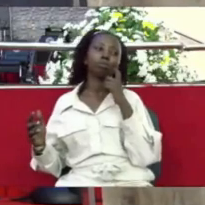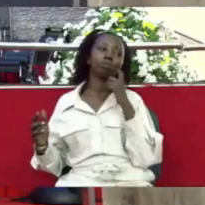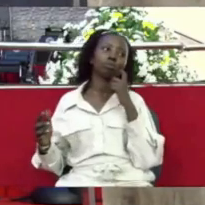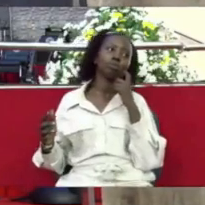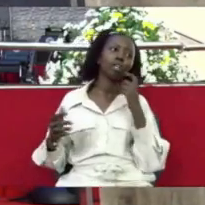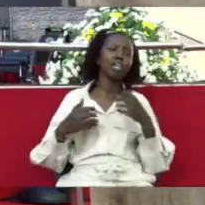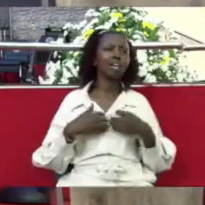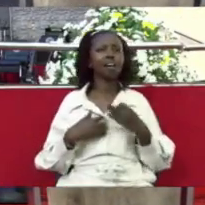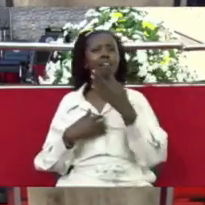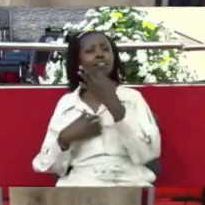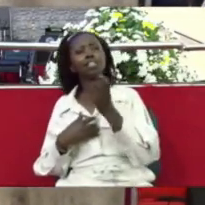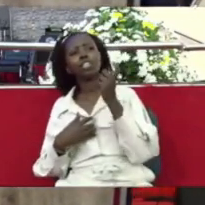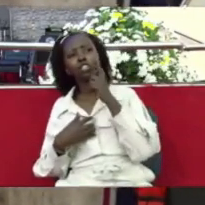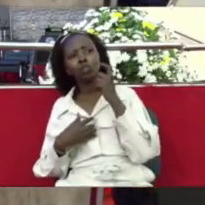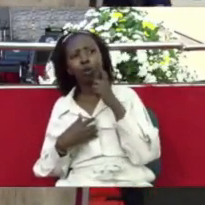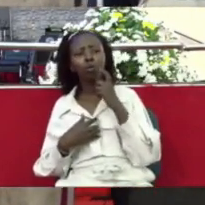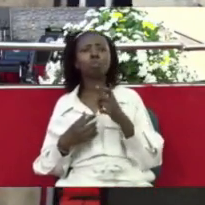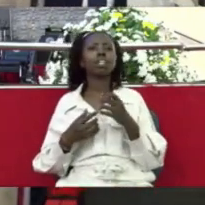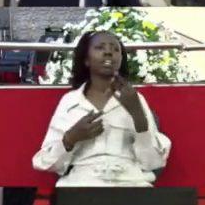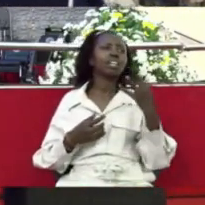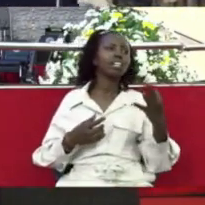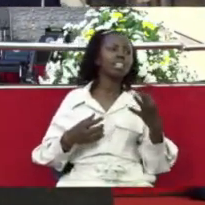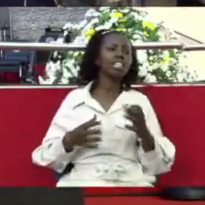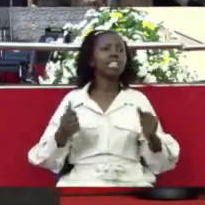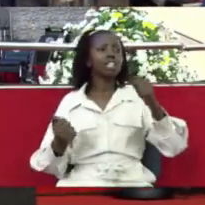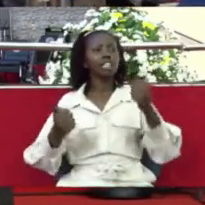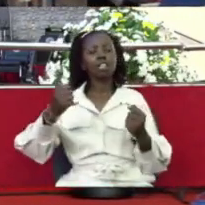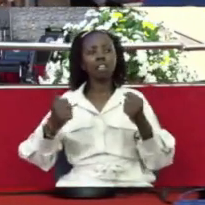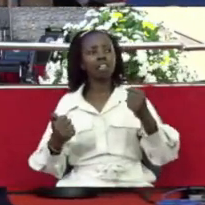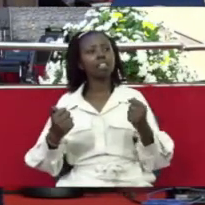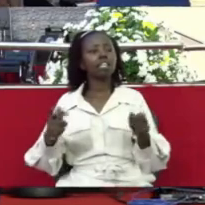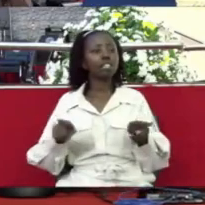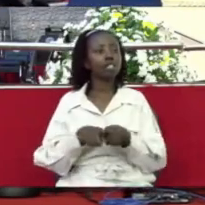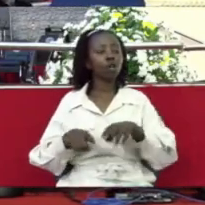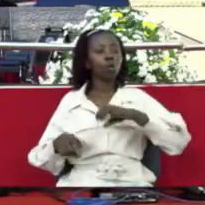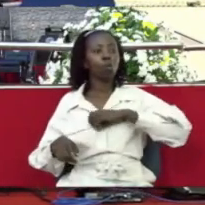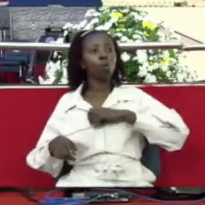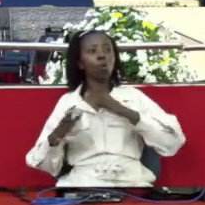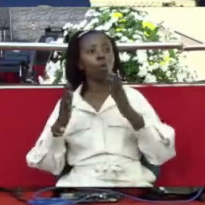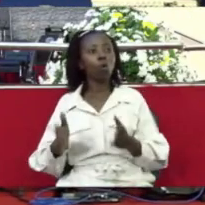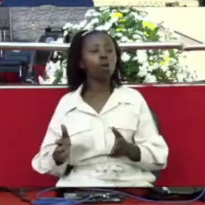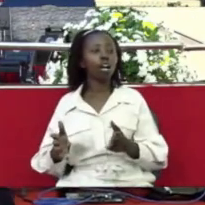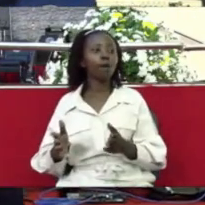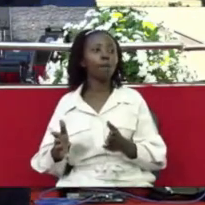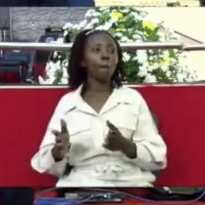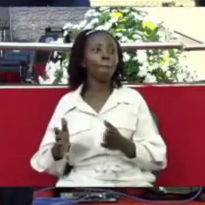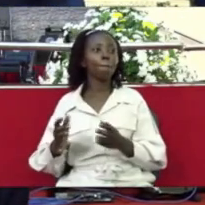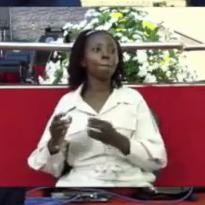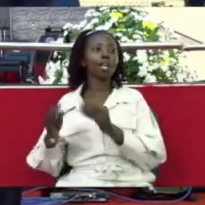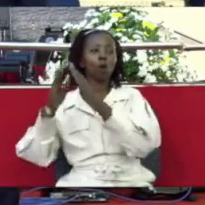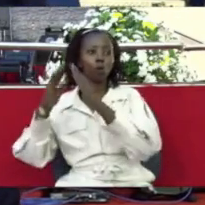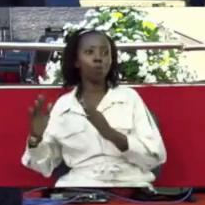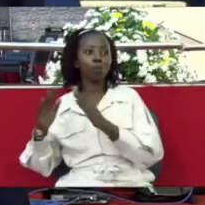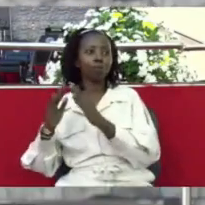a warehouse, and three big delivery trucks. Kwa hivyo ako na lori tatu, ako na duka tatu, na ako na jumba kubwa ya kijumla. Go to law